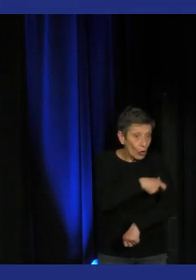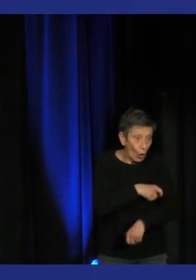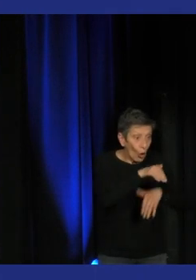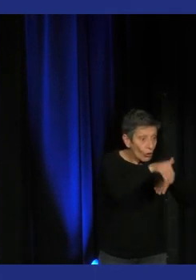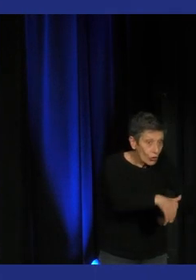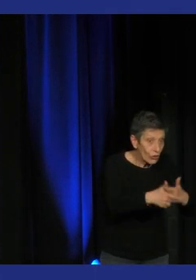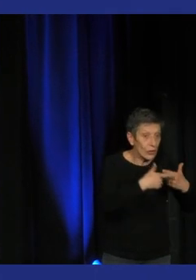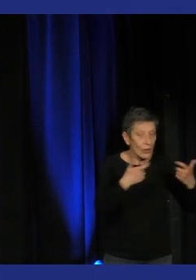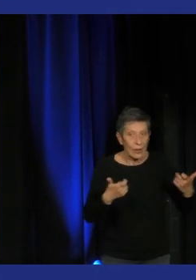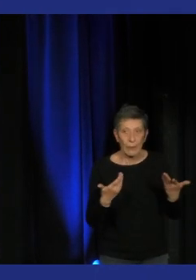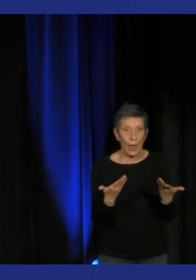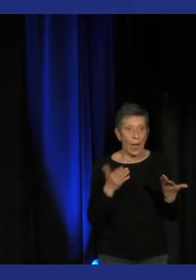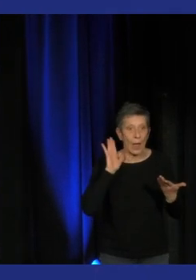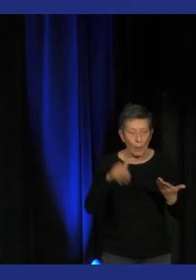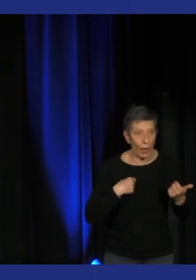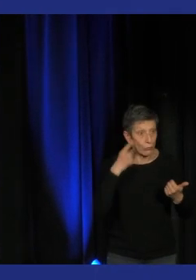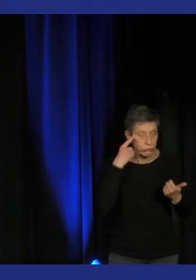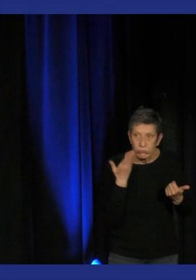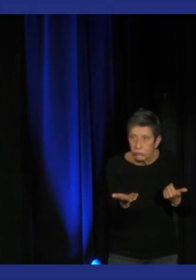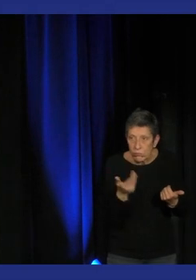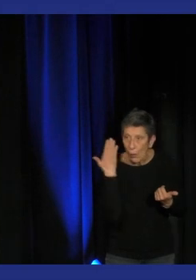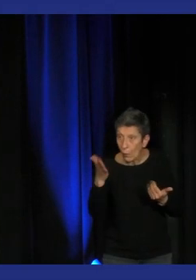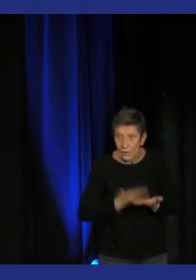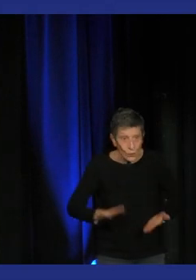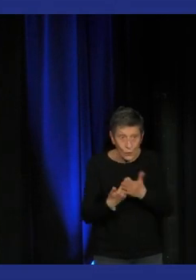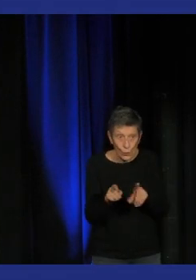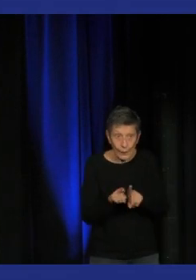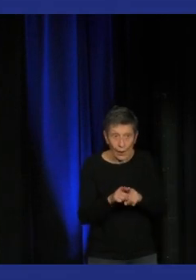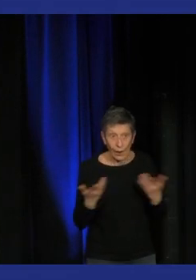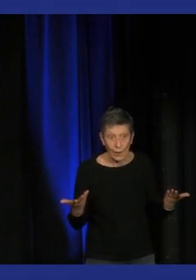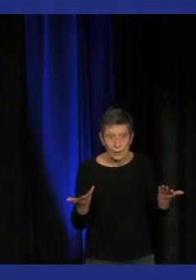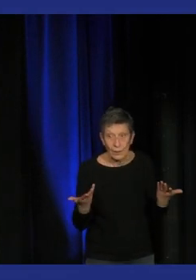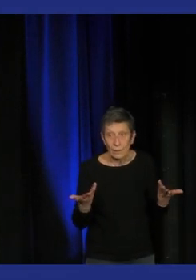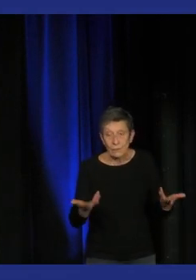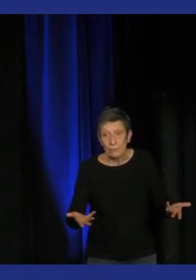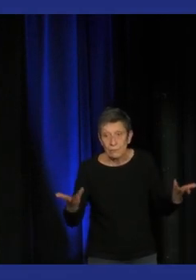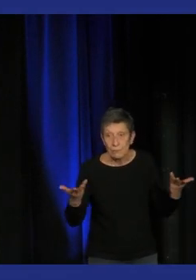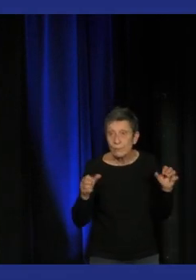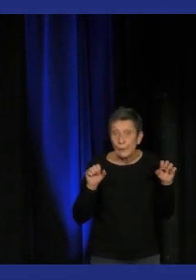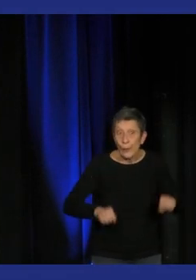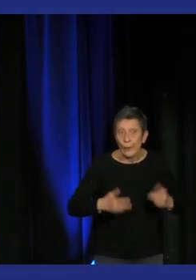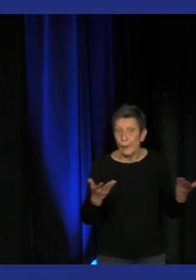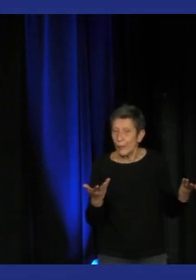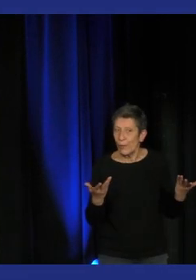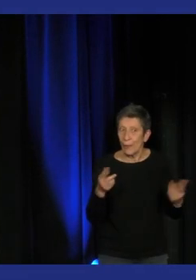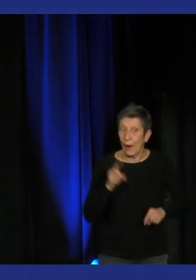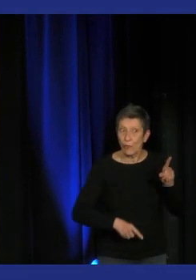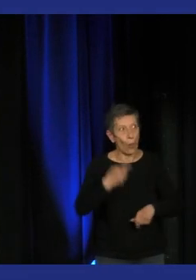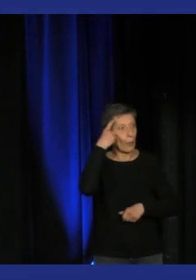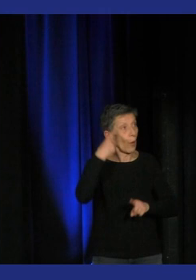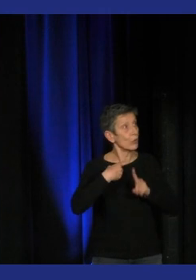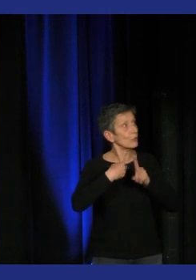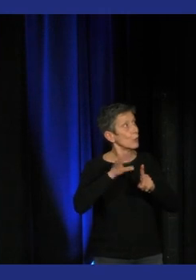ça se déclinait dans bien d'autres situations, où on peut avec de bonnes intentions se dire tiens,